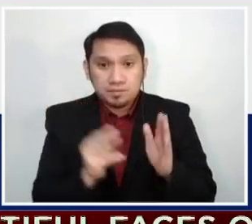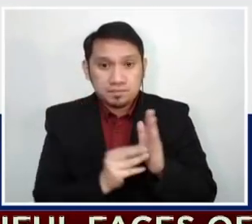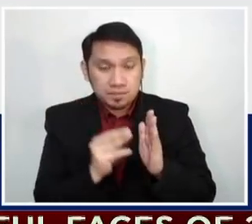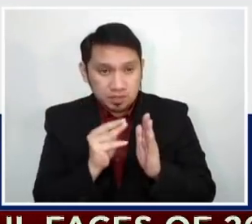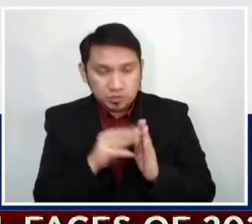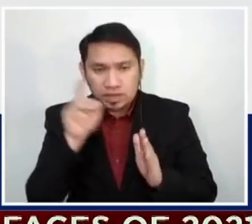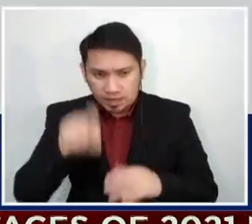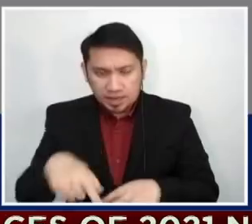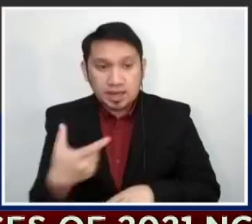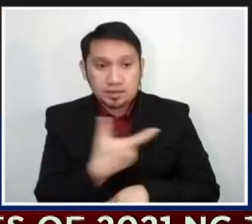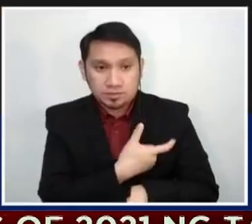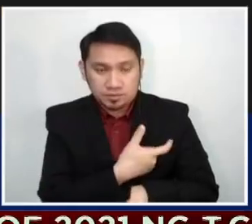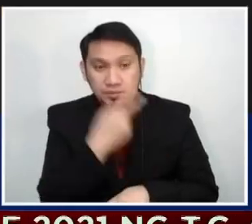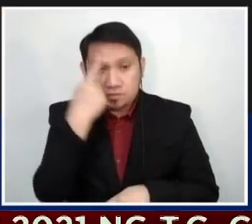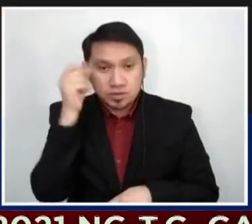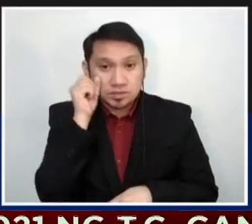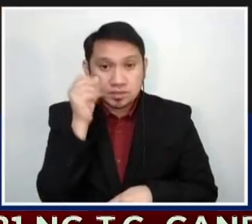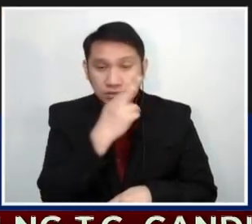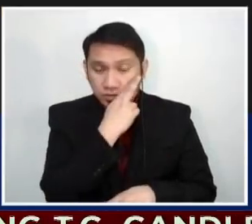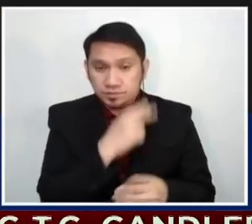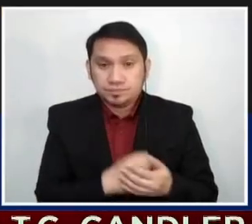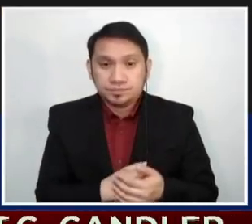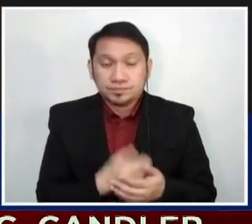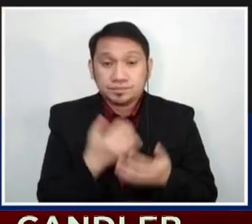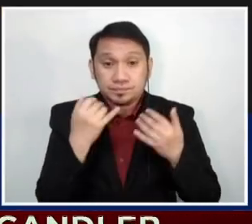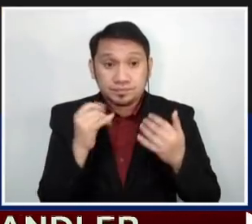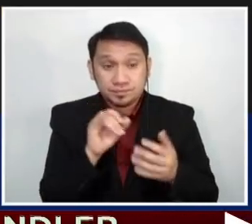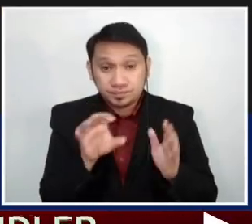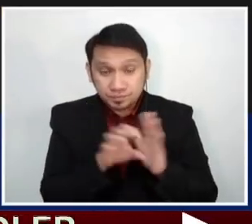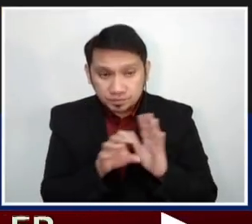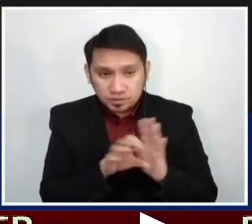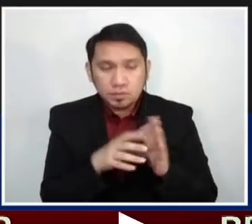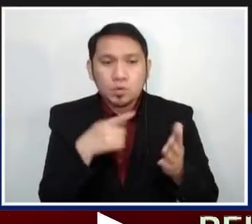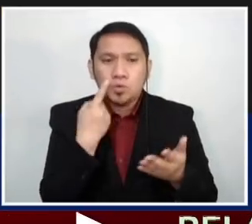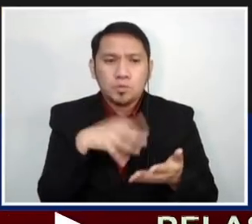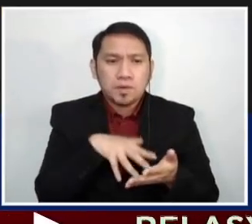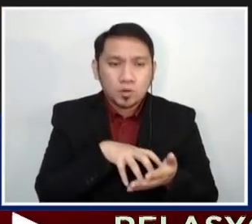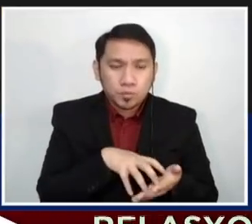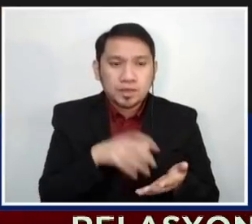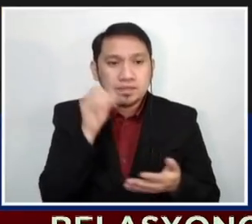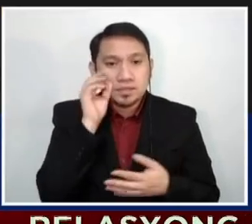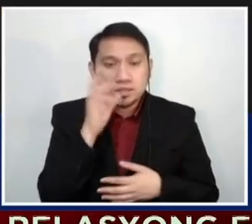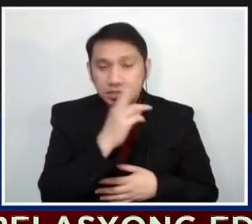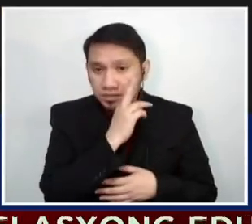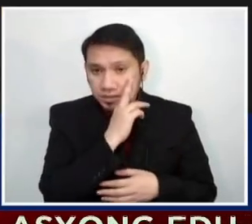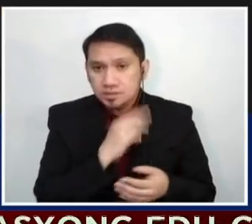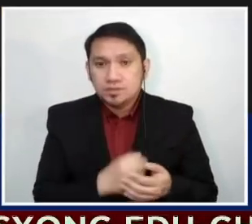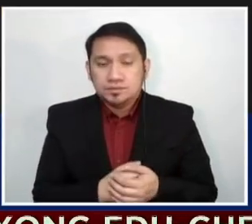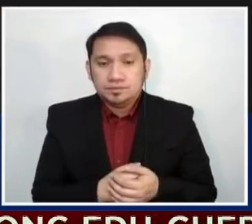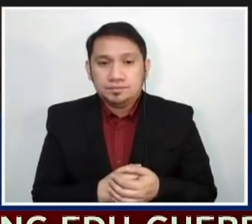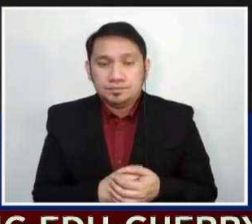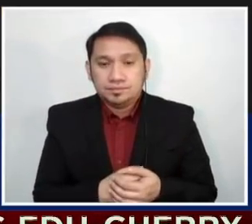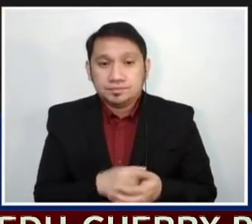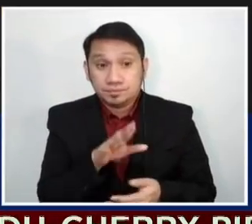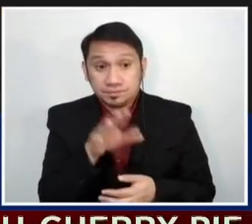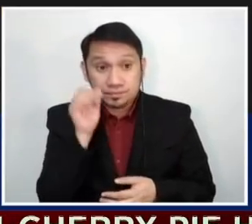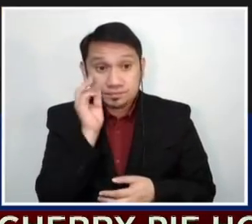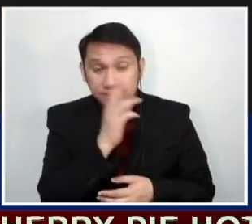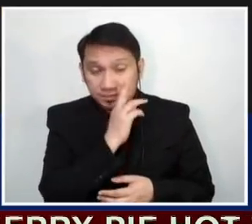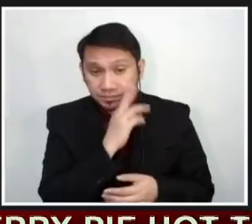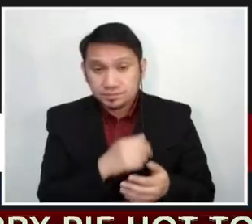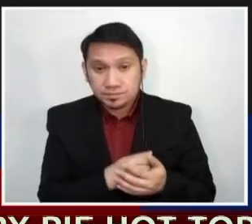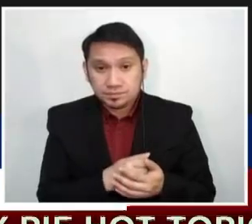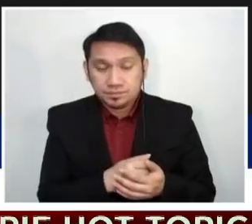na unvaccinated seniors. When we speak of the vulnerable, yung pa rin, senior citizens, dyan, they are, they constitute the